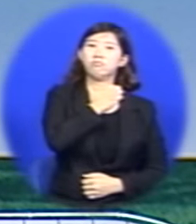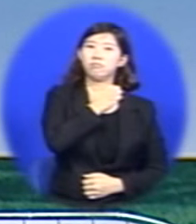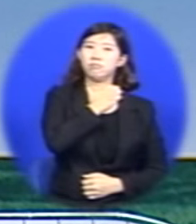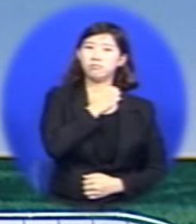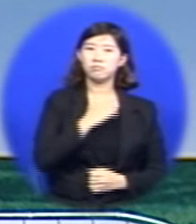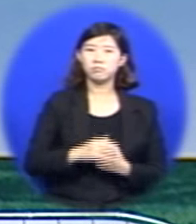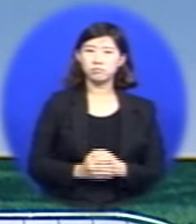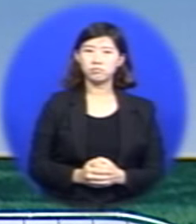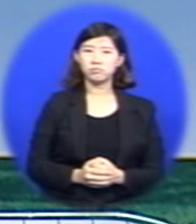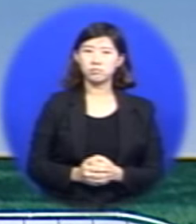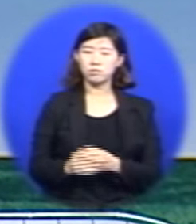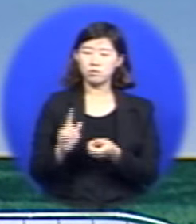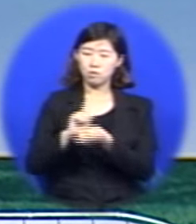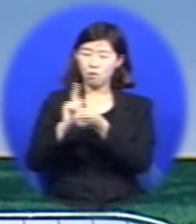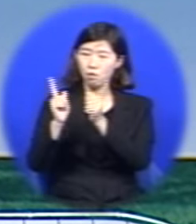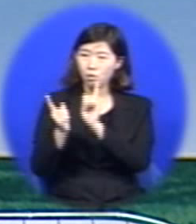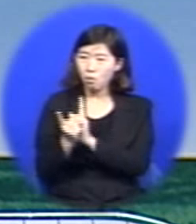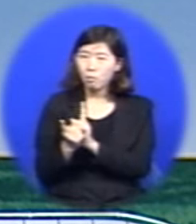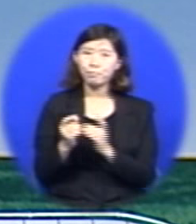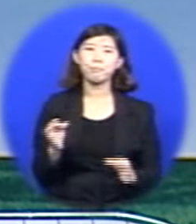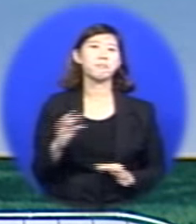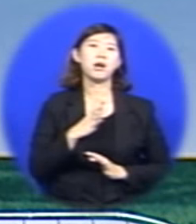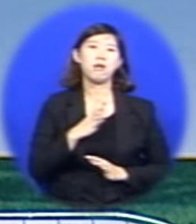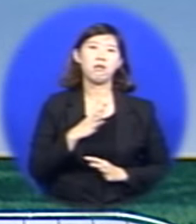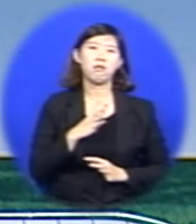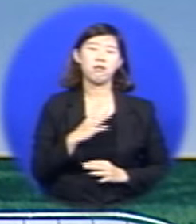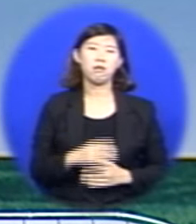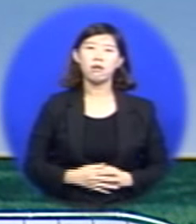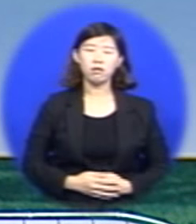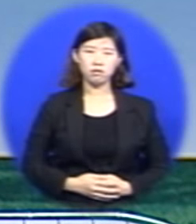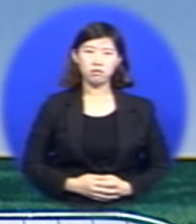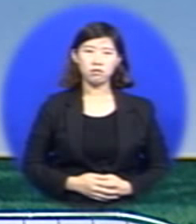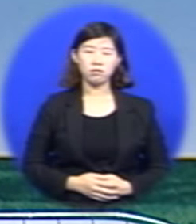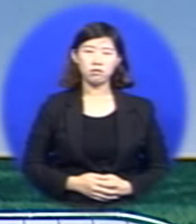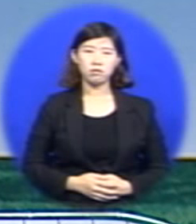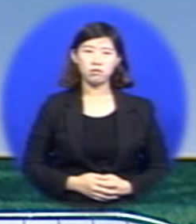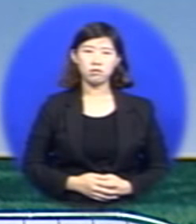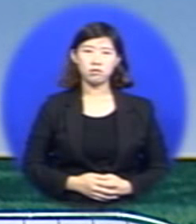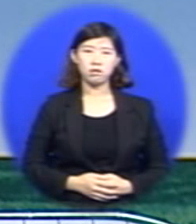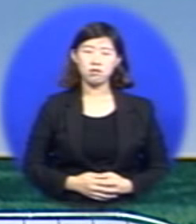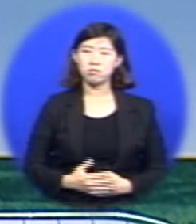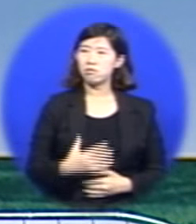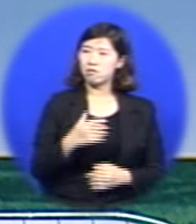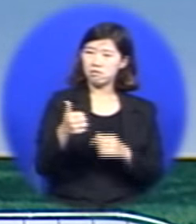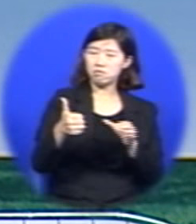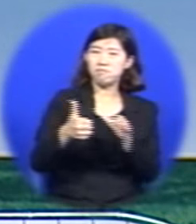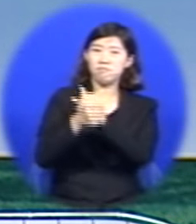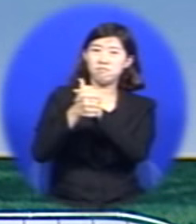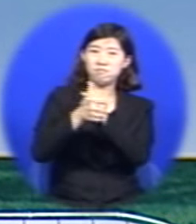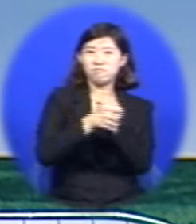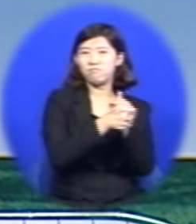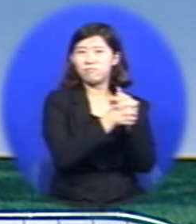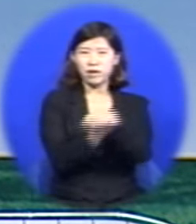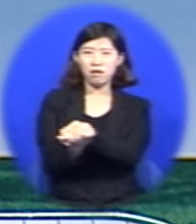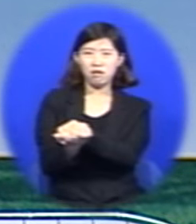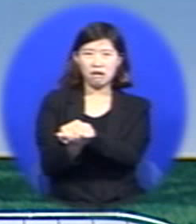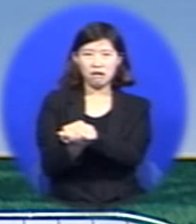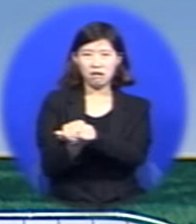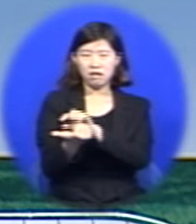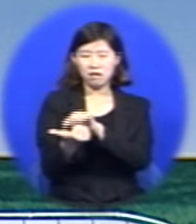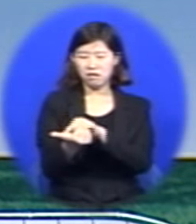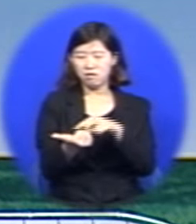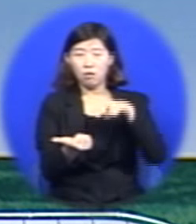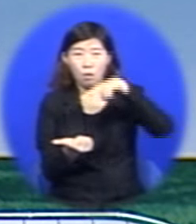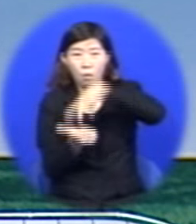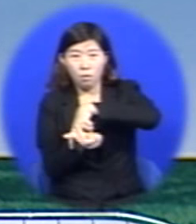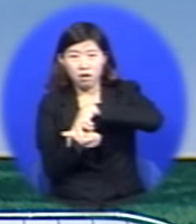놀라고 그 목을 움켜쥔 유진 피터슨도 깜짝 놀라고 그리고 그 아이를 땅바닥에 쓰러뜨리고 그리고는 그 아이